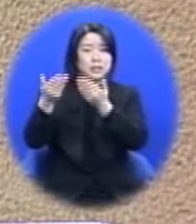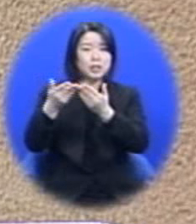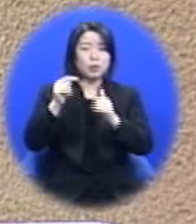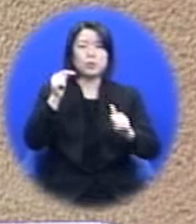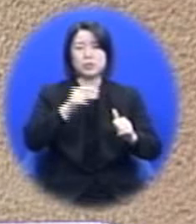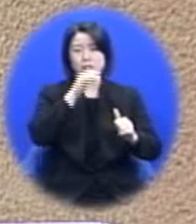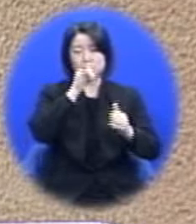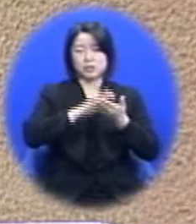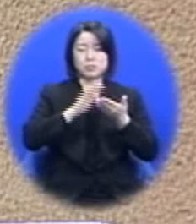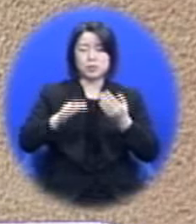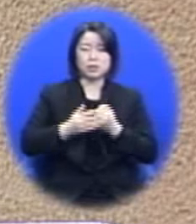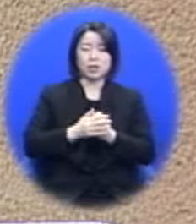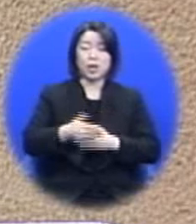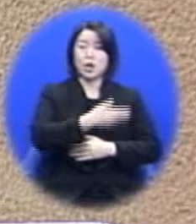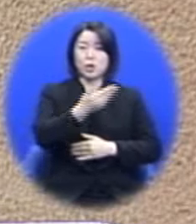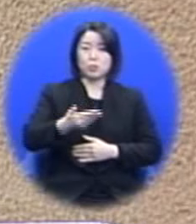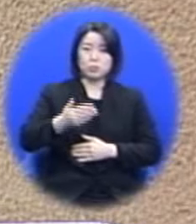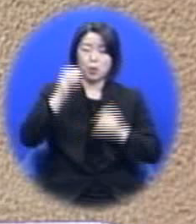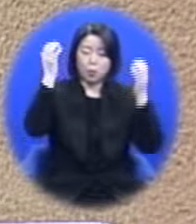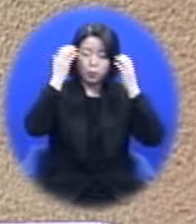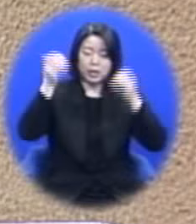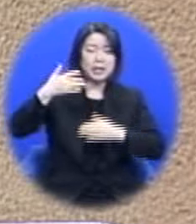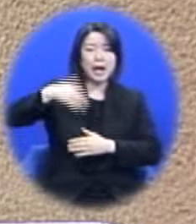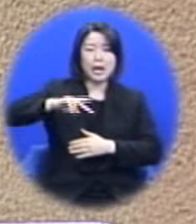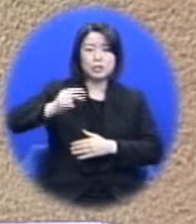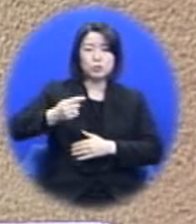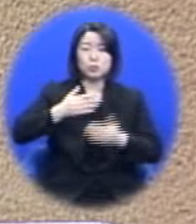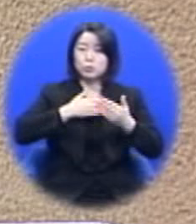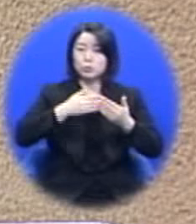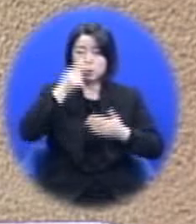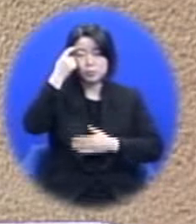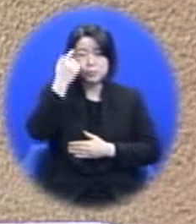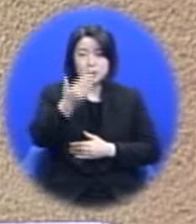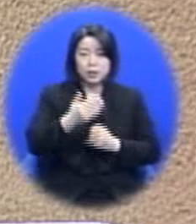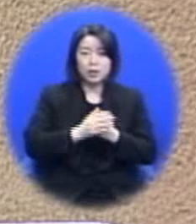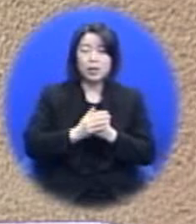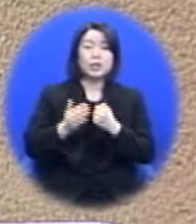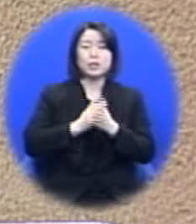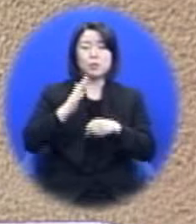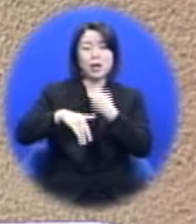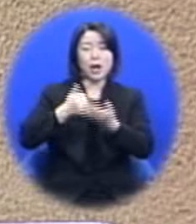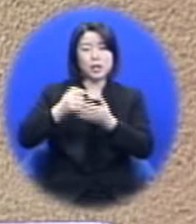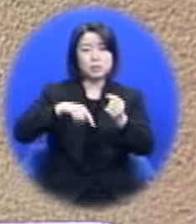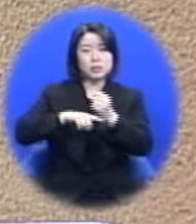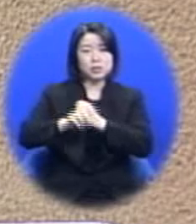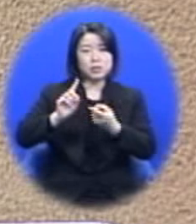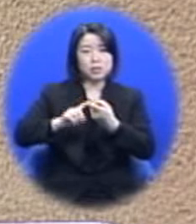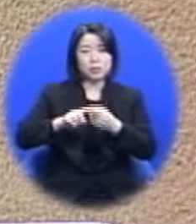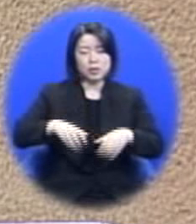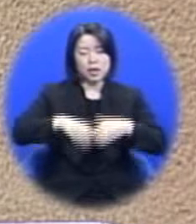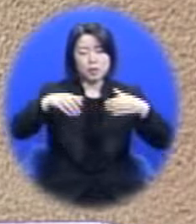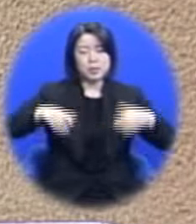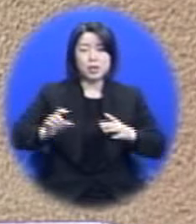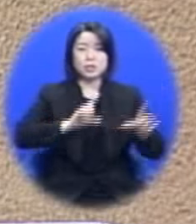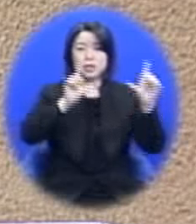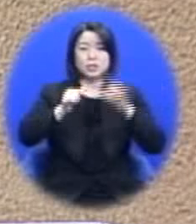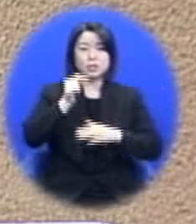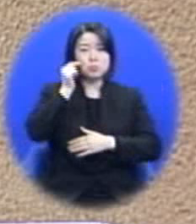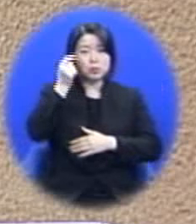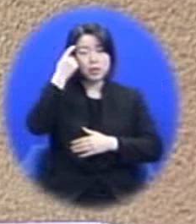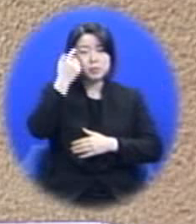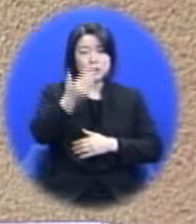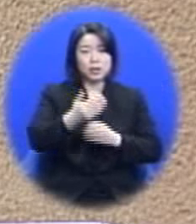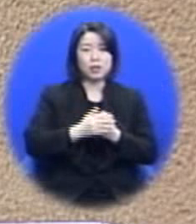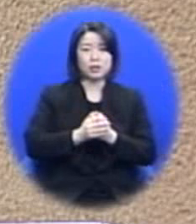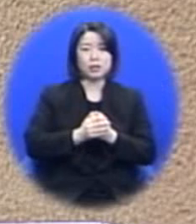여러분, 고난이 아직도 두려운 분 있습니까? 그래서 하나님의 뜻대로 담대하게 살지 못하는 분 있습니까? 그래서